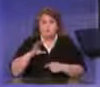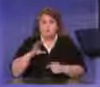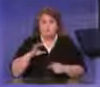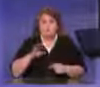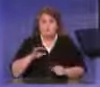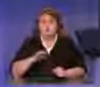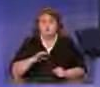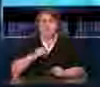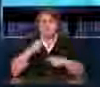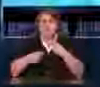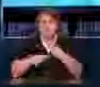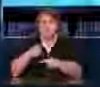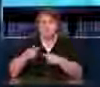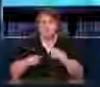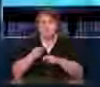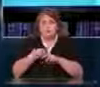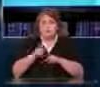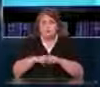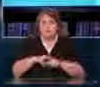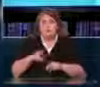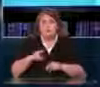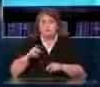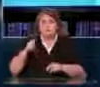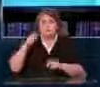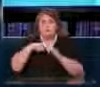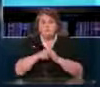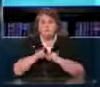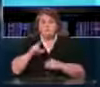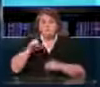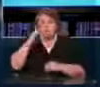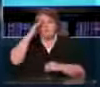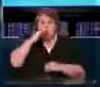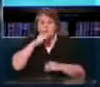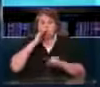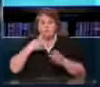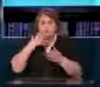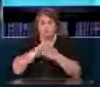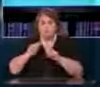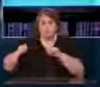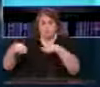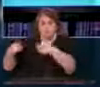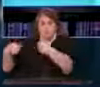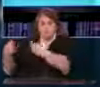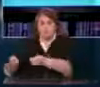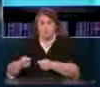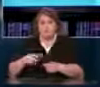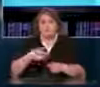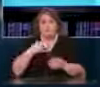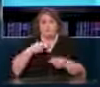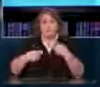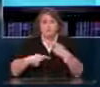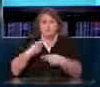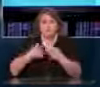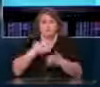изменчивости. Наследственность – это свойство родителей передавать свои признаки и особенности развития